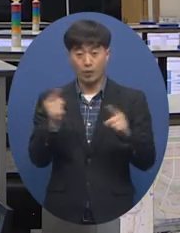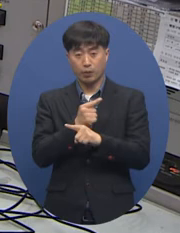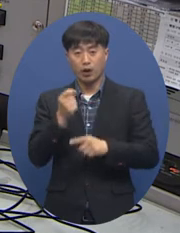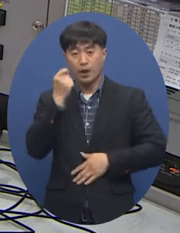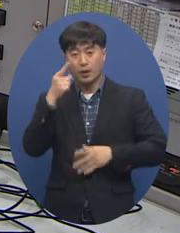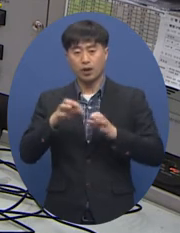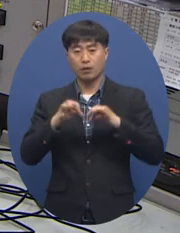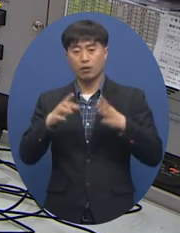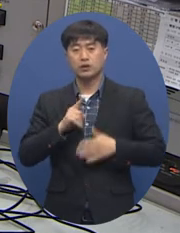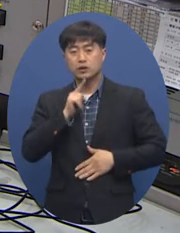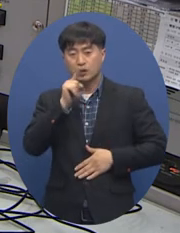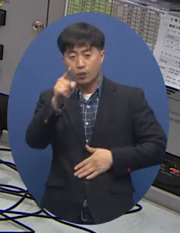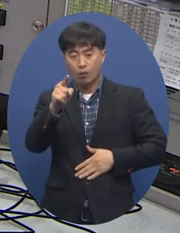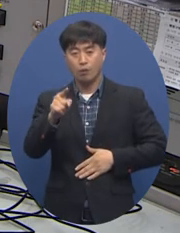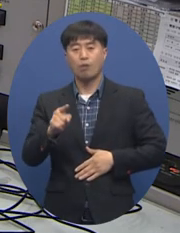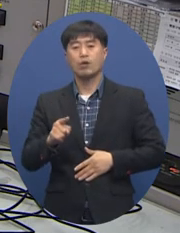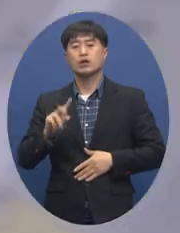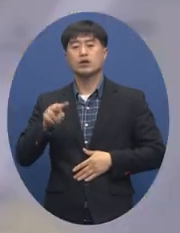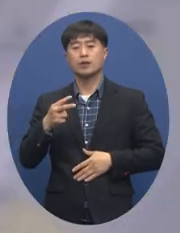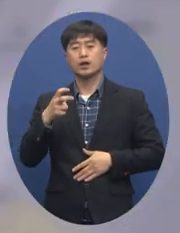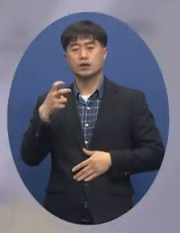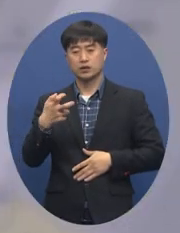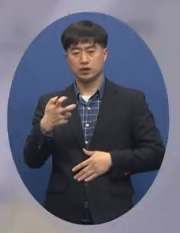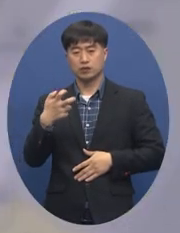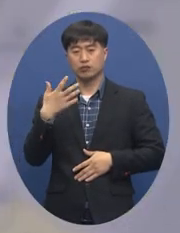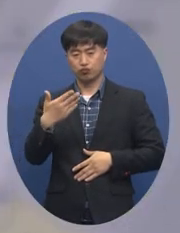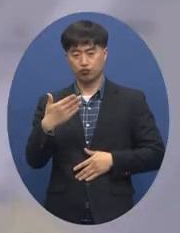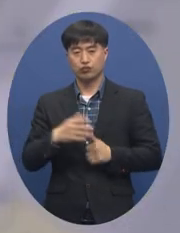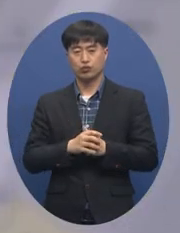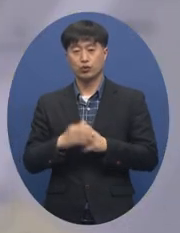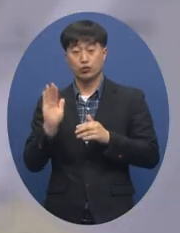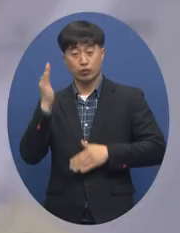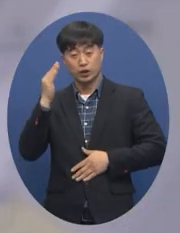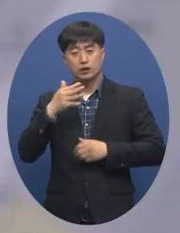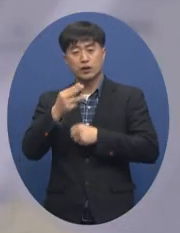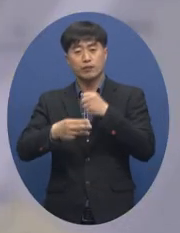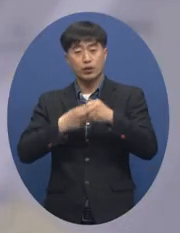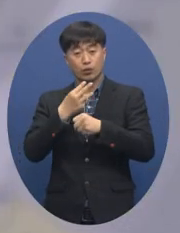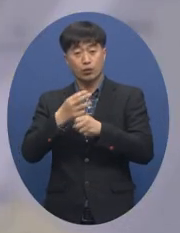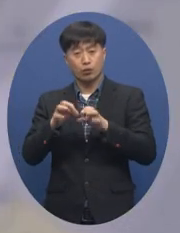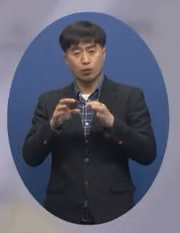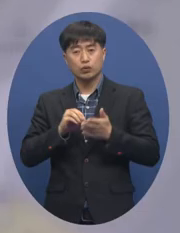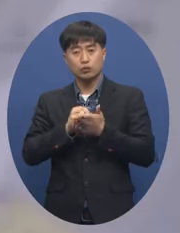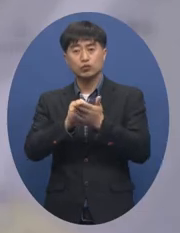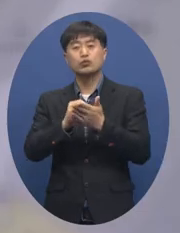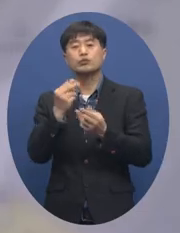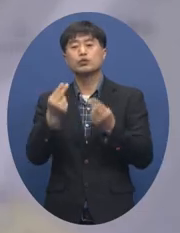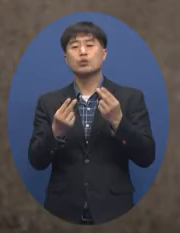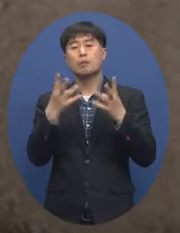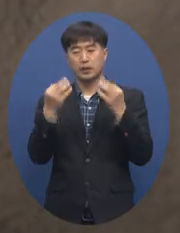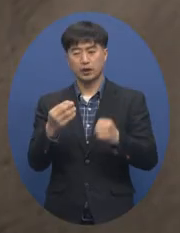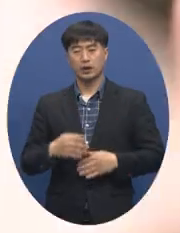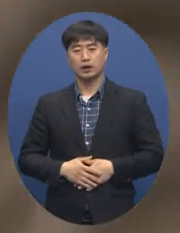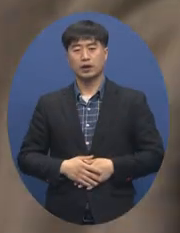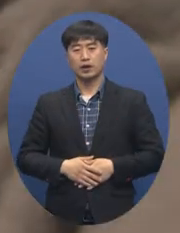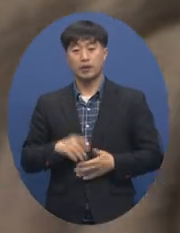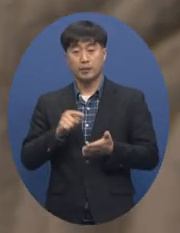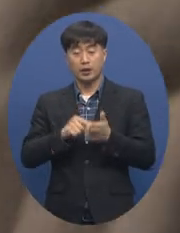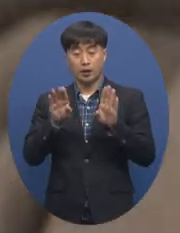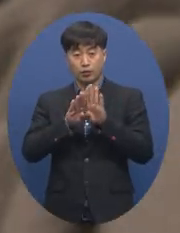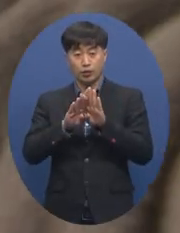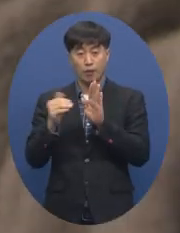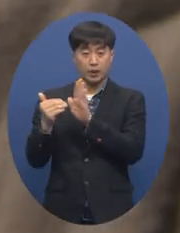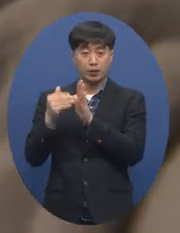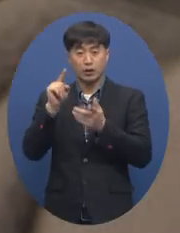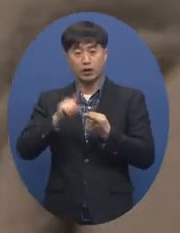약한달 동안 신고된 건은 모두 279건. 최근 3년 동안 접수된 것보다 많은 수치입니다. 비상구 폐쇄